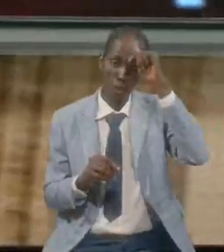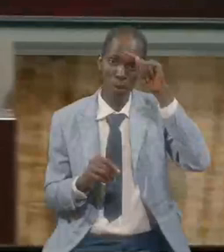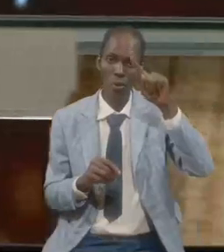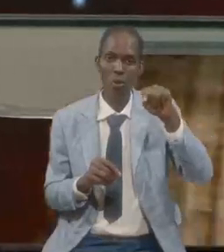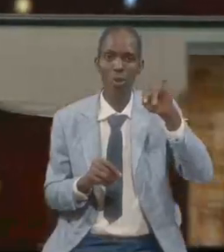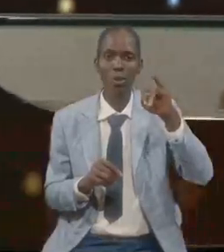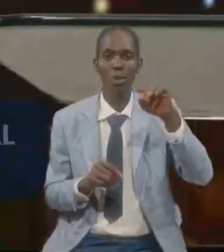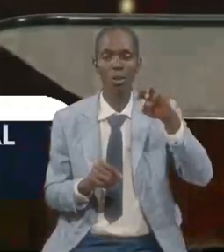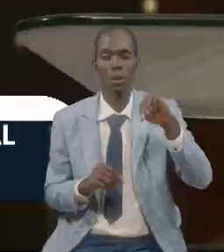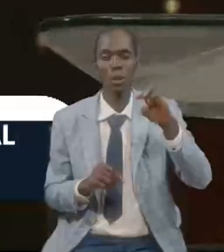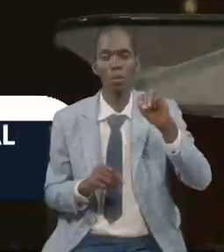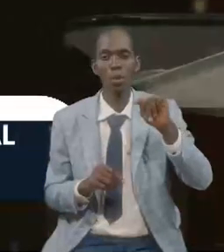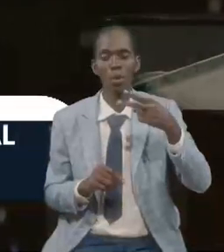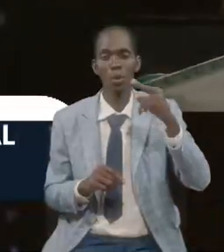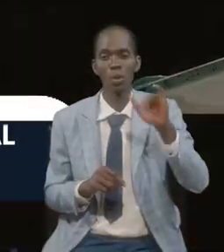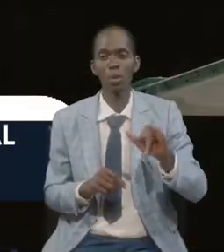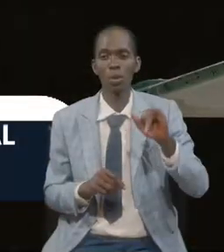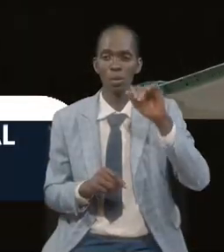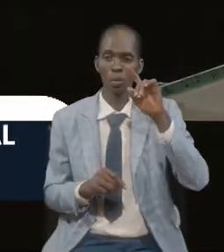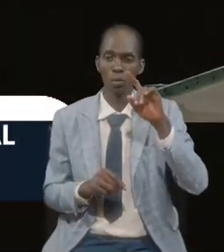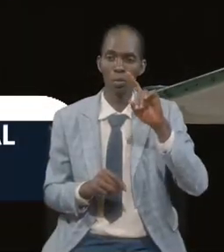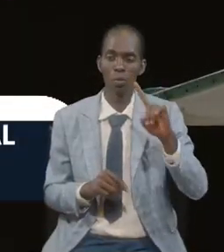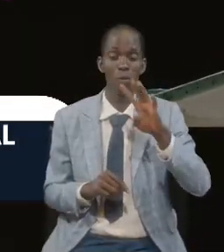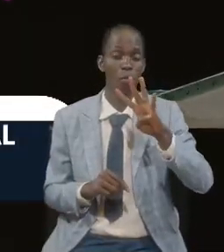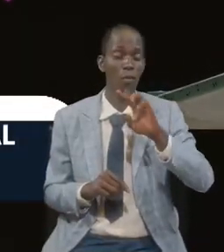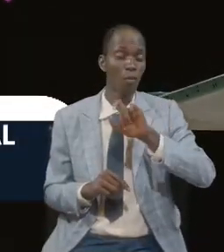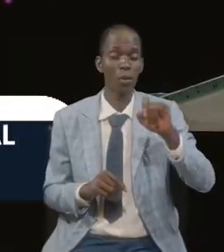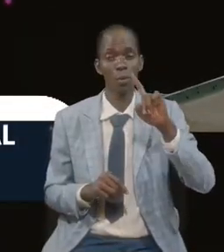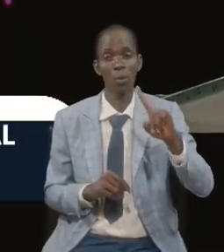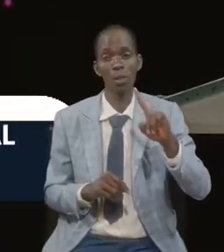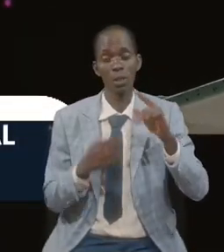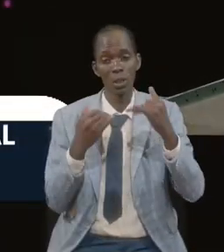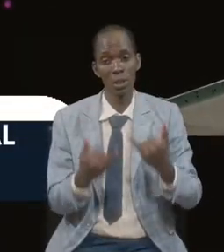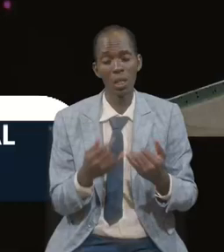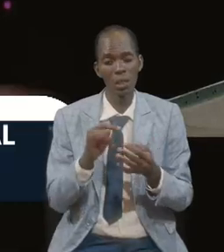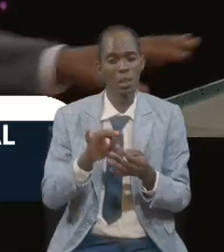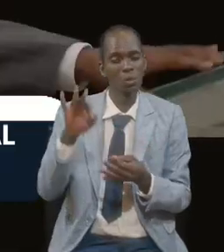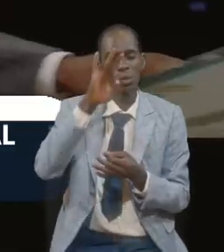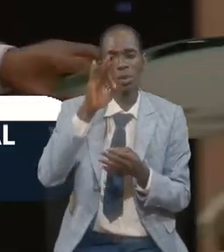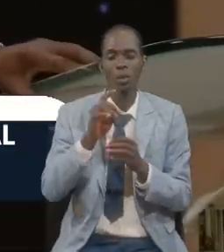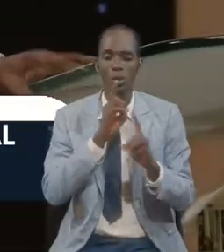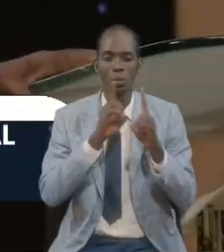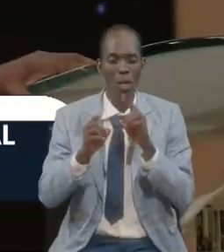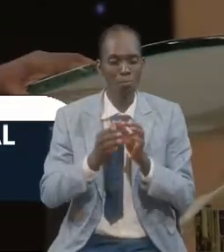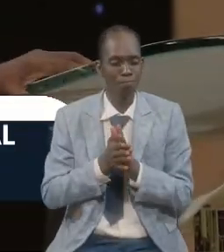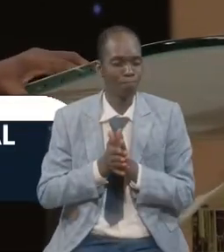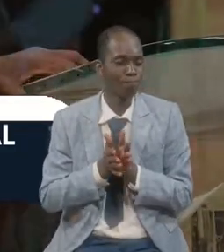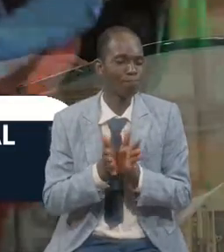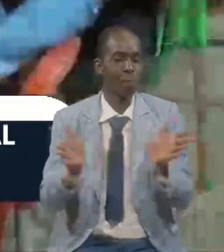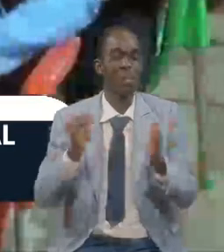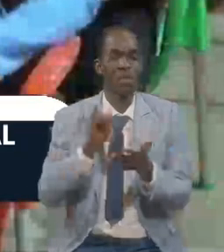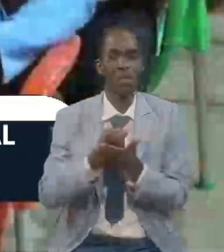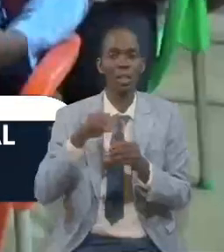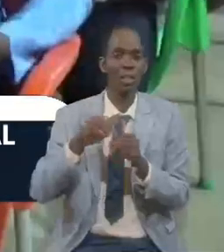1 Timothée chapitre 4, verset 1 dit: mais l'Esprit dit expressément que dans les derniers